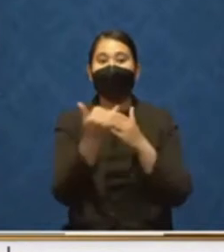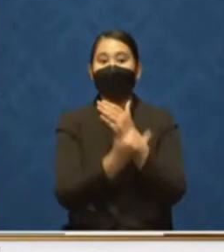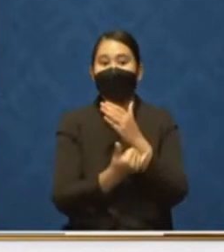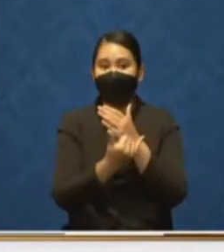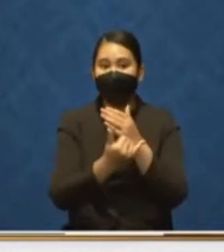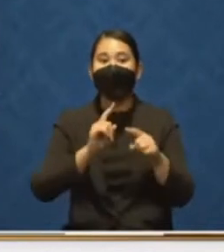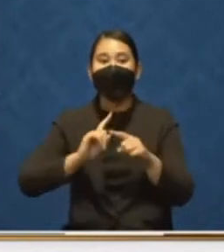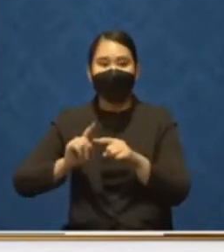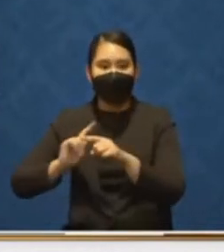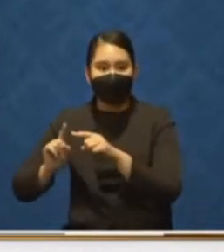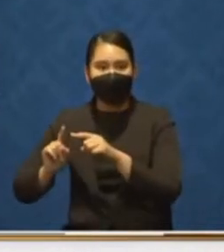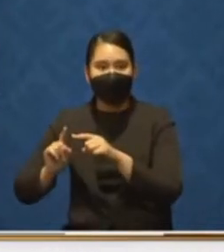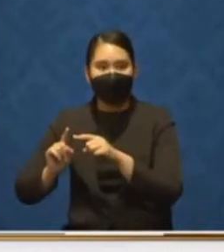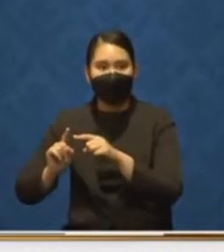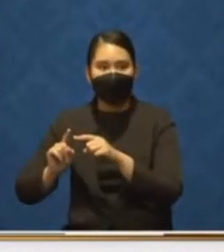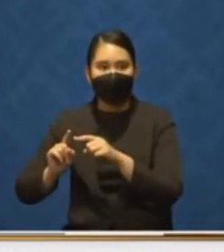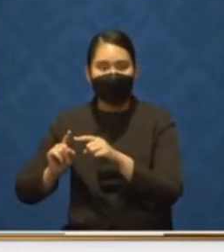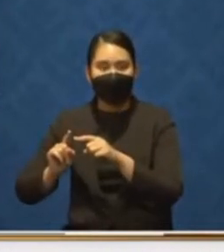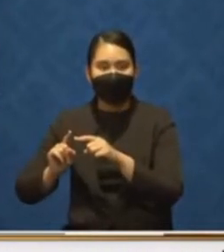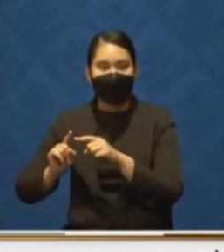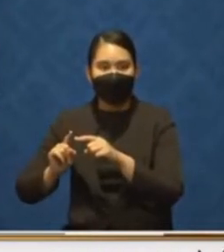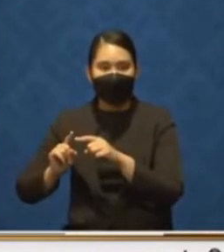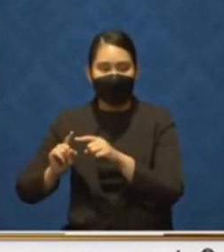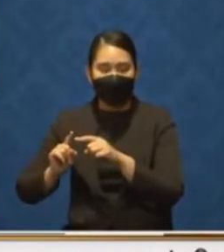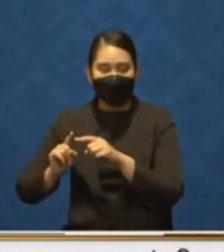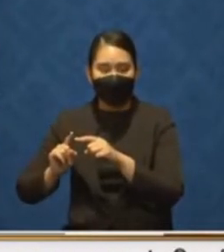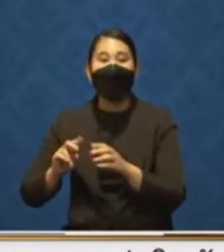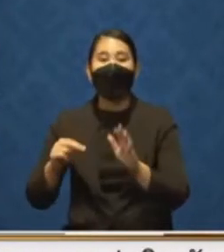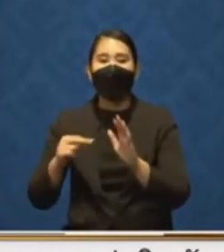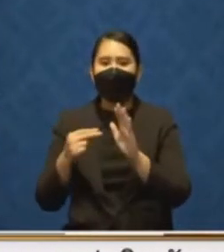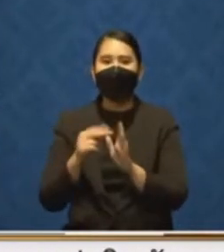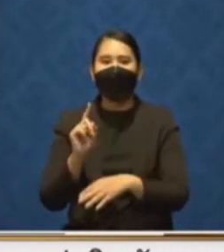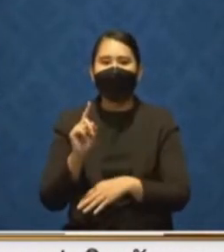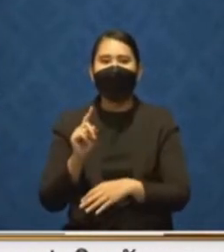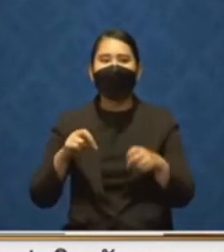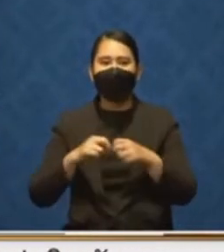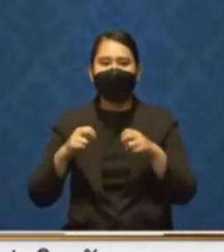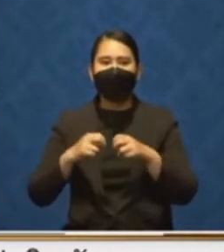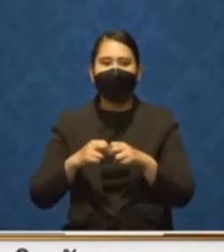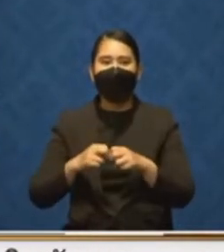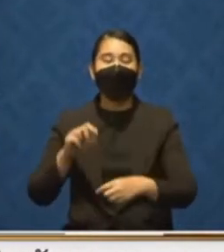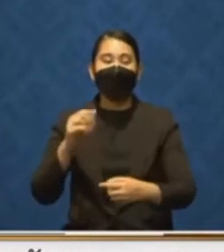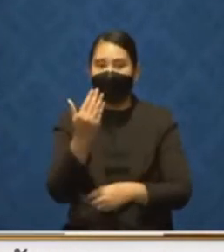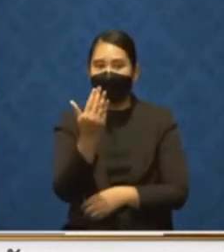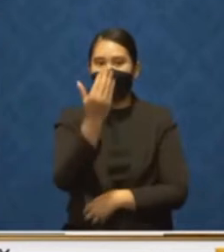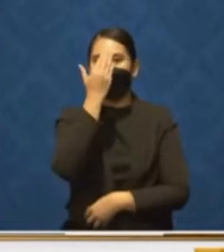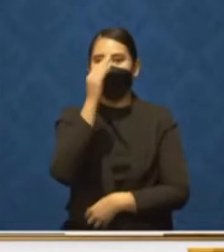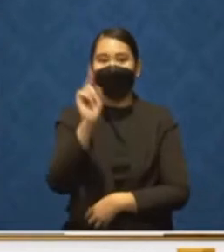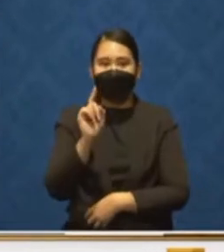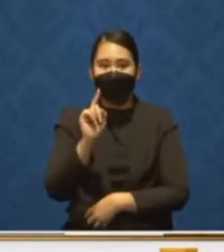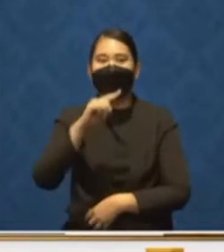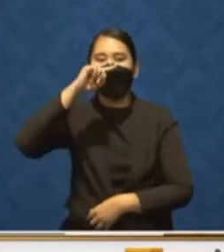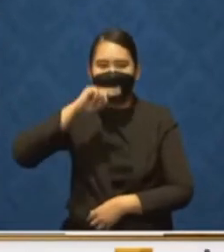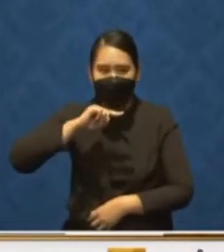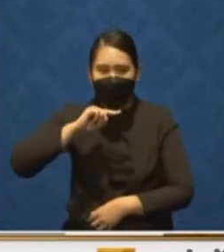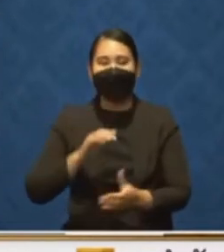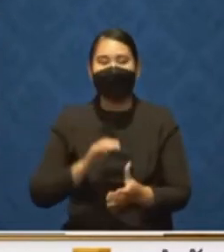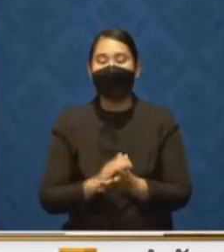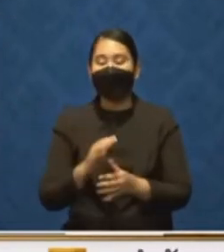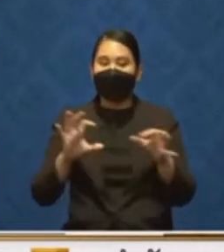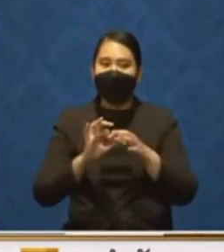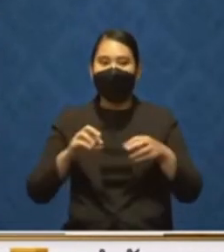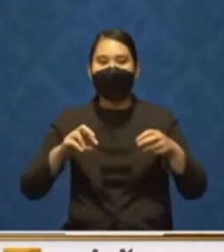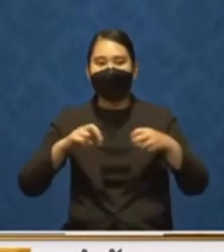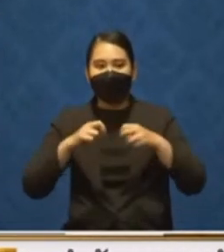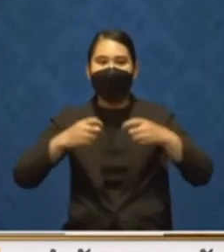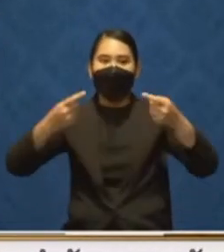นั้นไกลจะเปลี่ยนมาไทยทั้งสิ้นเนื่องคนที่เผชิญศึกหนักก็คือเรานี่แหละครับคนทั้งเรื่องของการต่อสู้ว่า